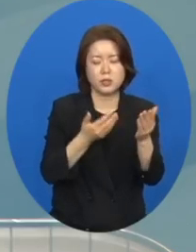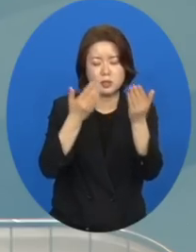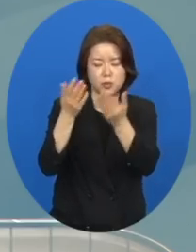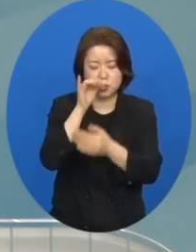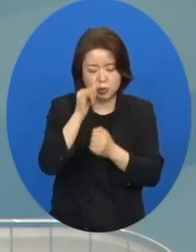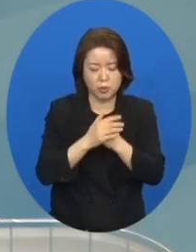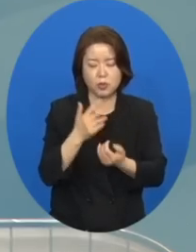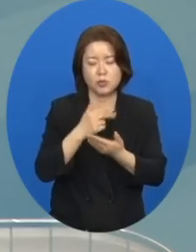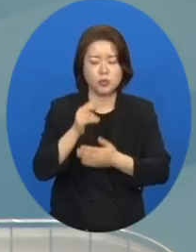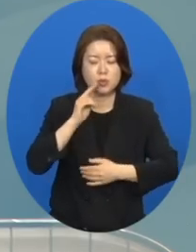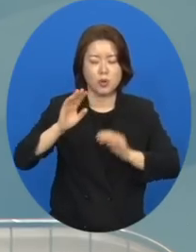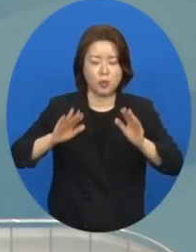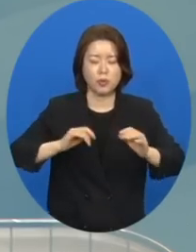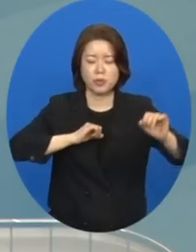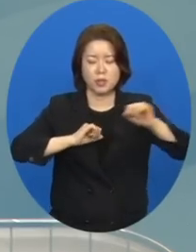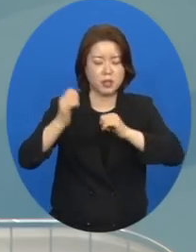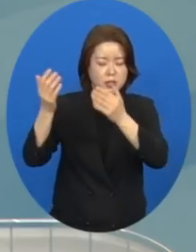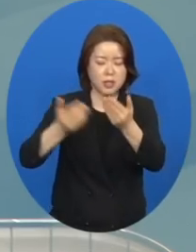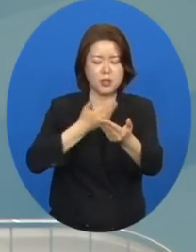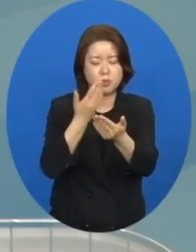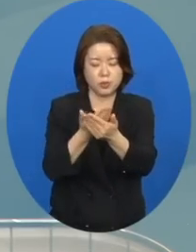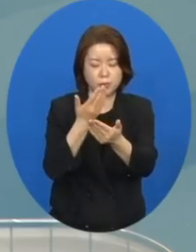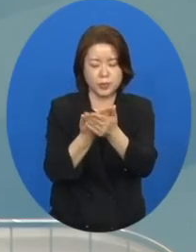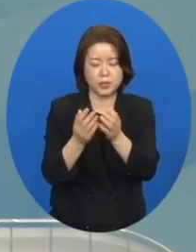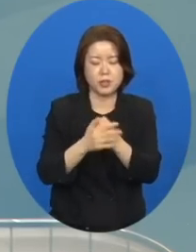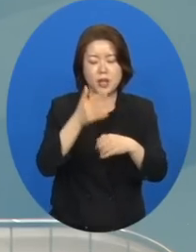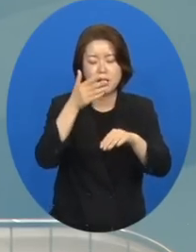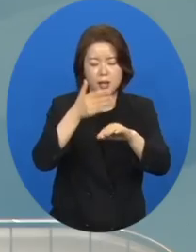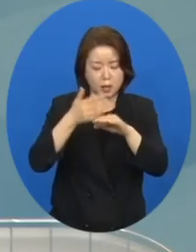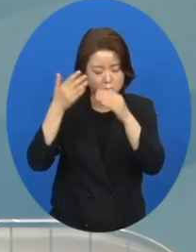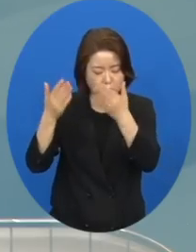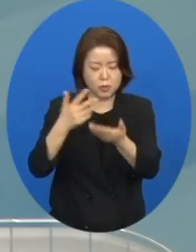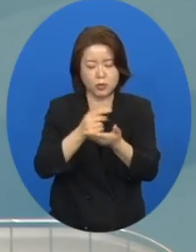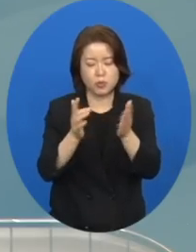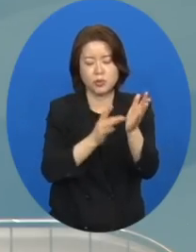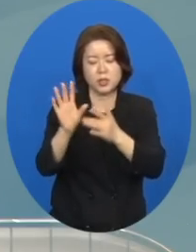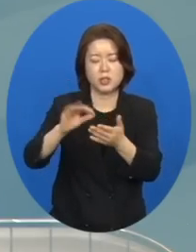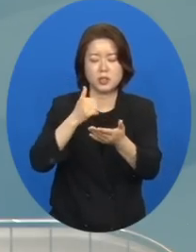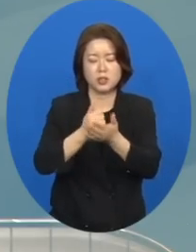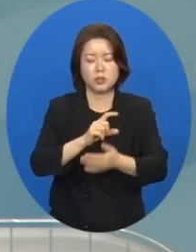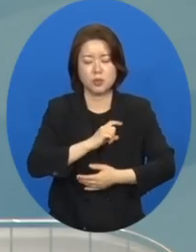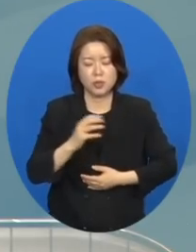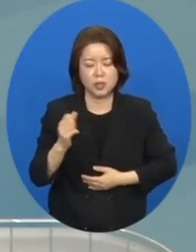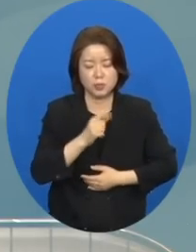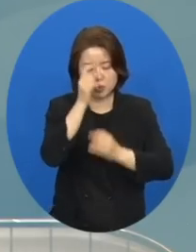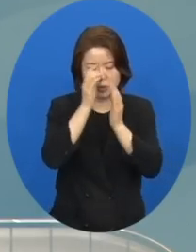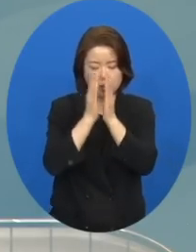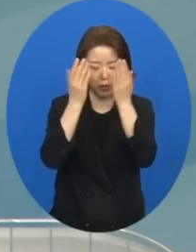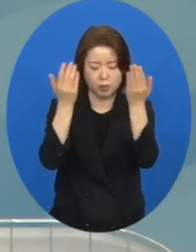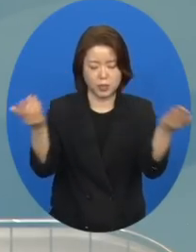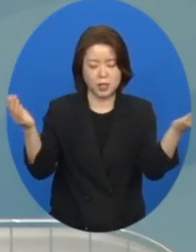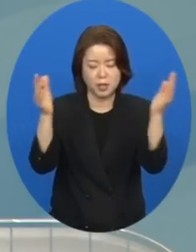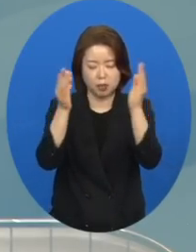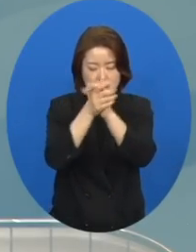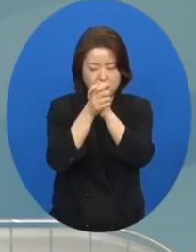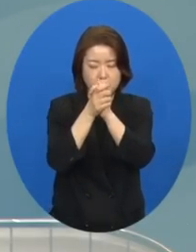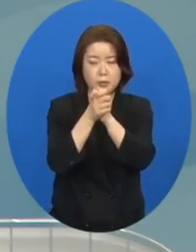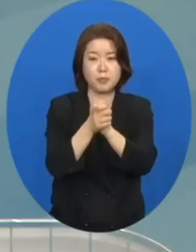주여 오늘도 역사하여 출시 없어서 감사하며 주 예수 그리스도의 이름으로 기도드립니다 아멘